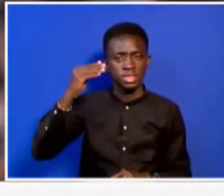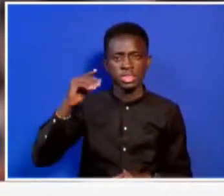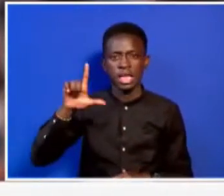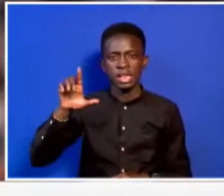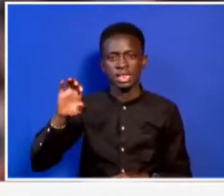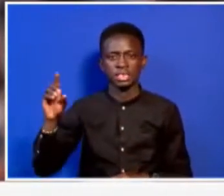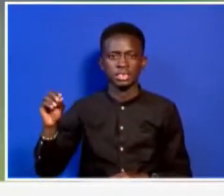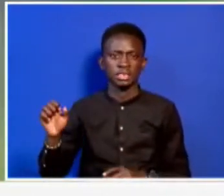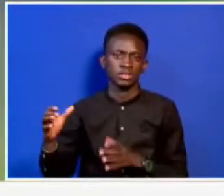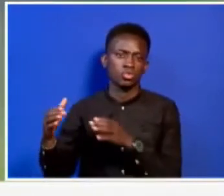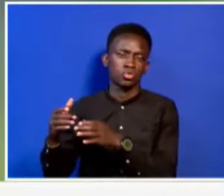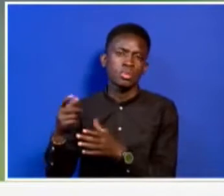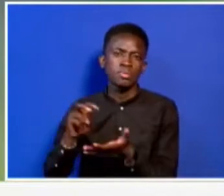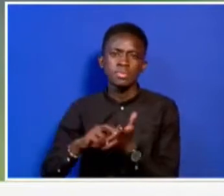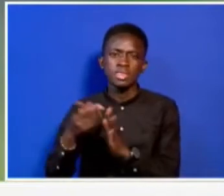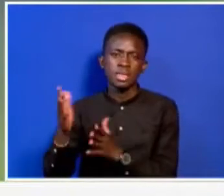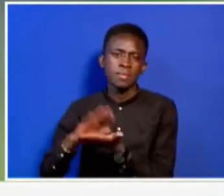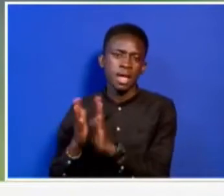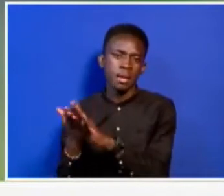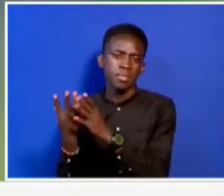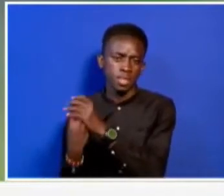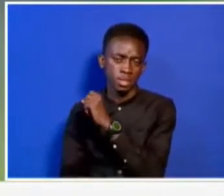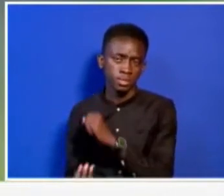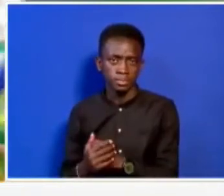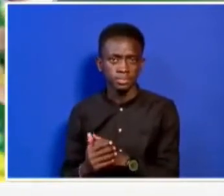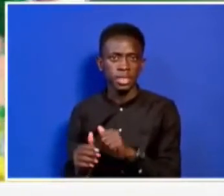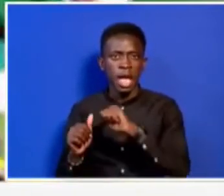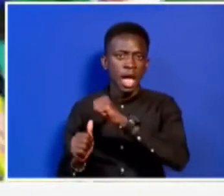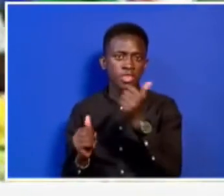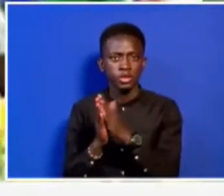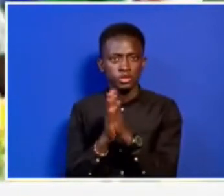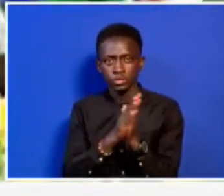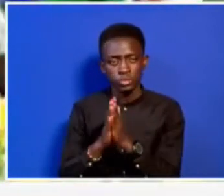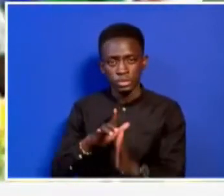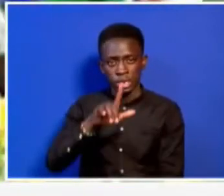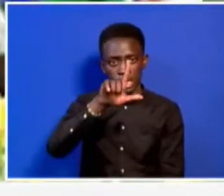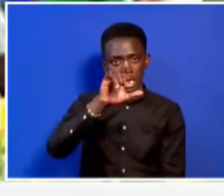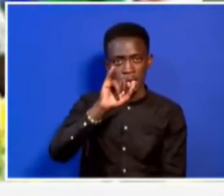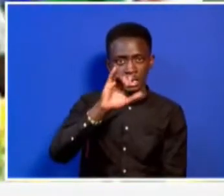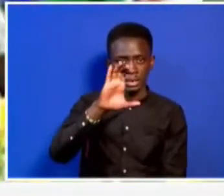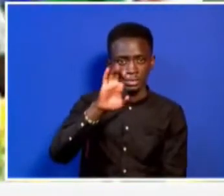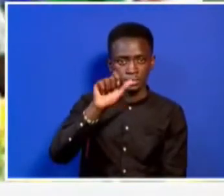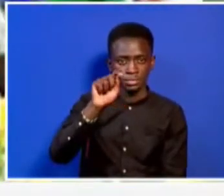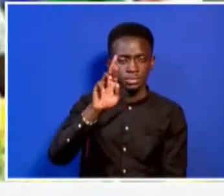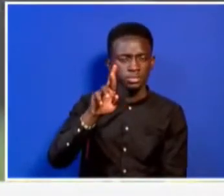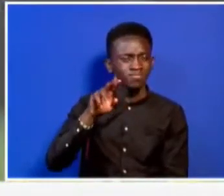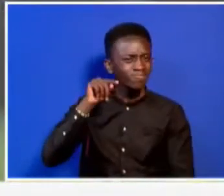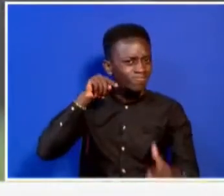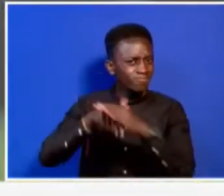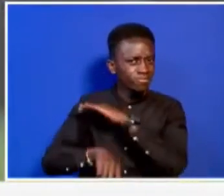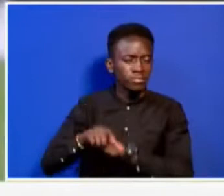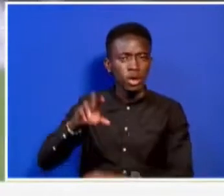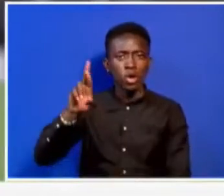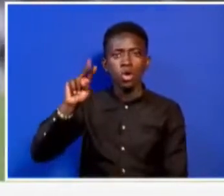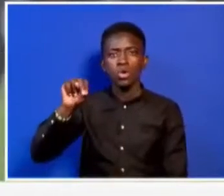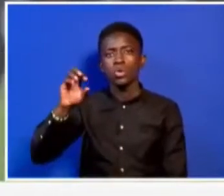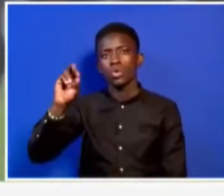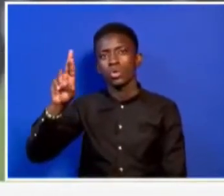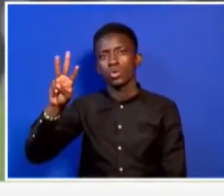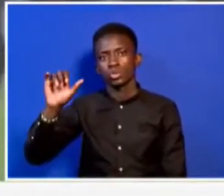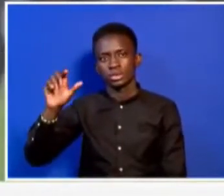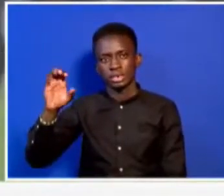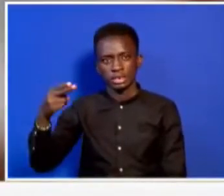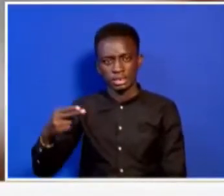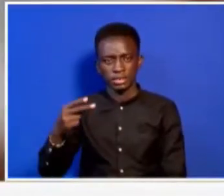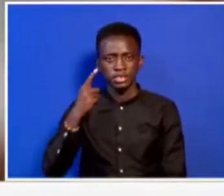kuchangia kushindwa kwao. Kwingineko, Leicester City waliwapiga Norwich mabao matatu kwa bila huku nao Everton wakiroka sare tasa na Watford ugani